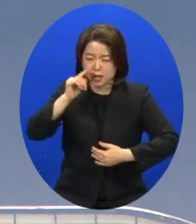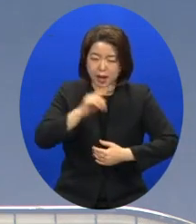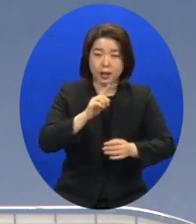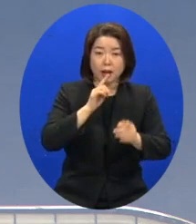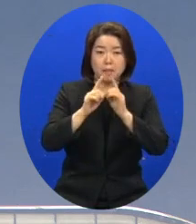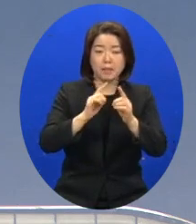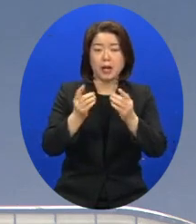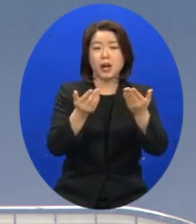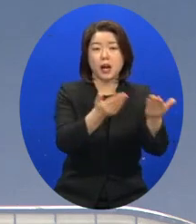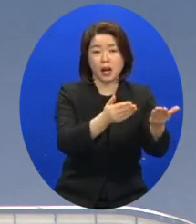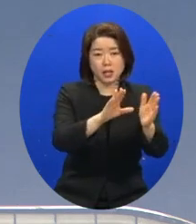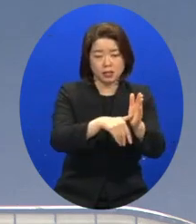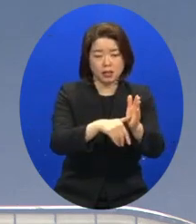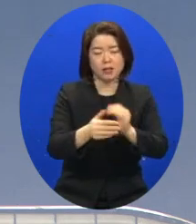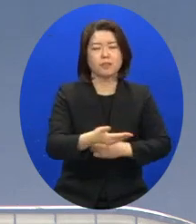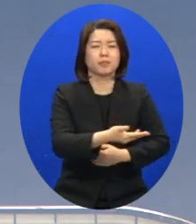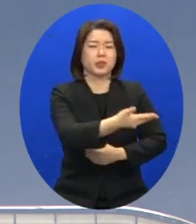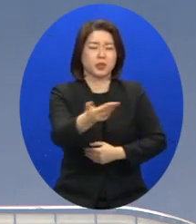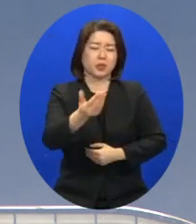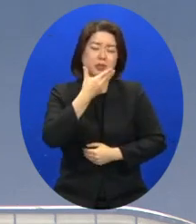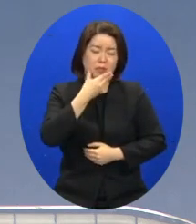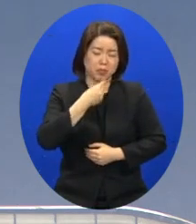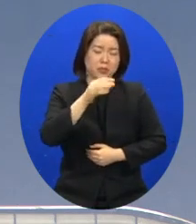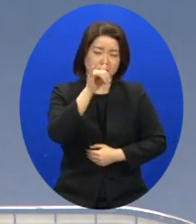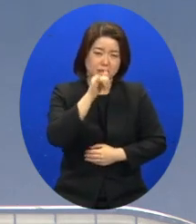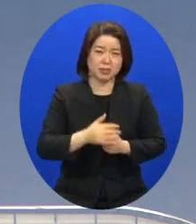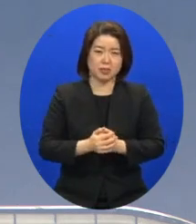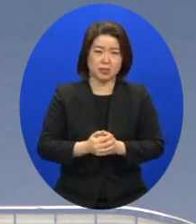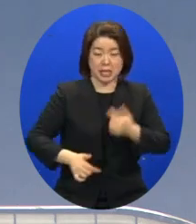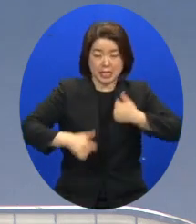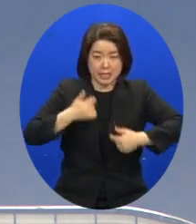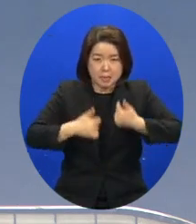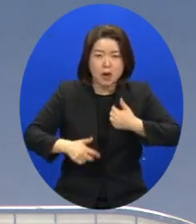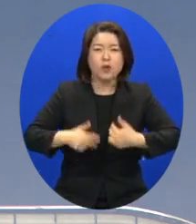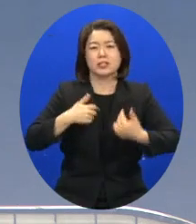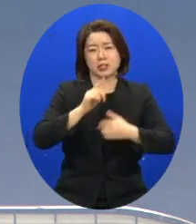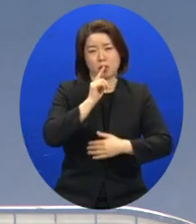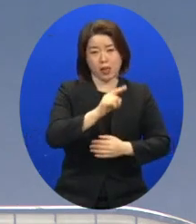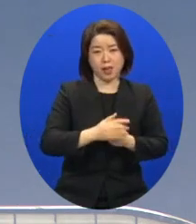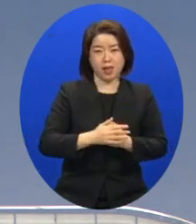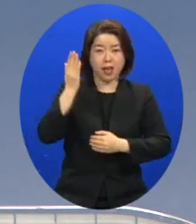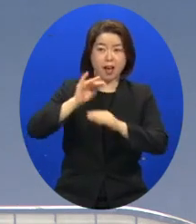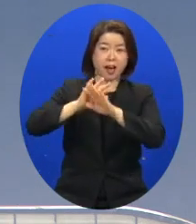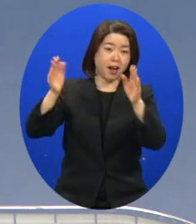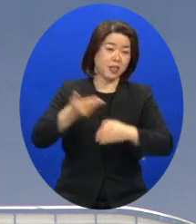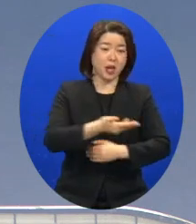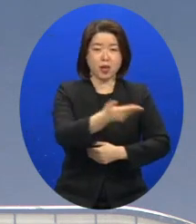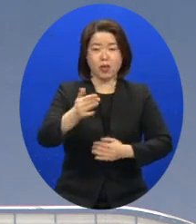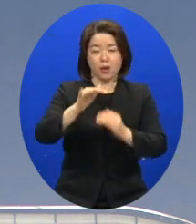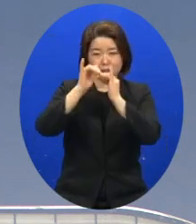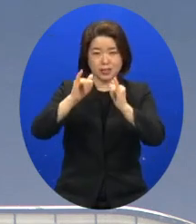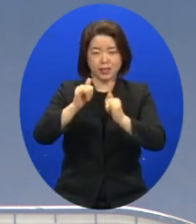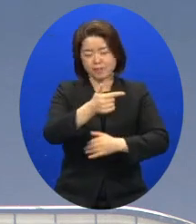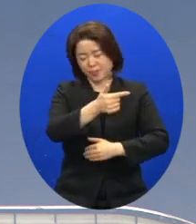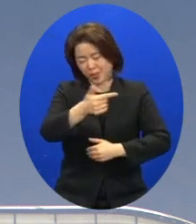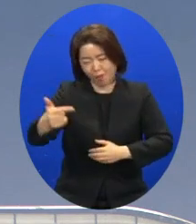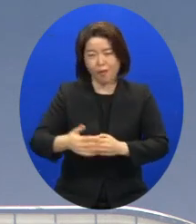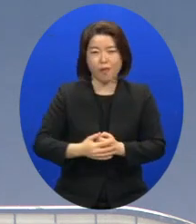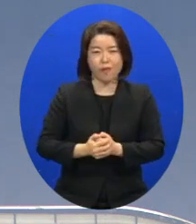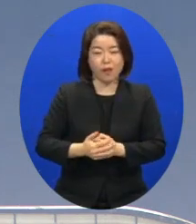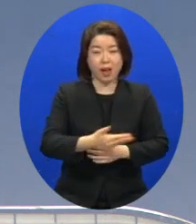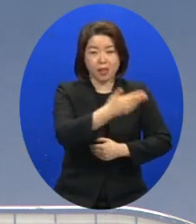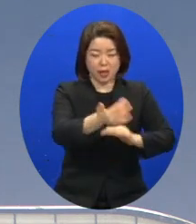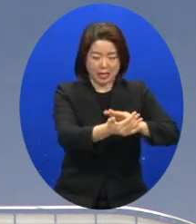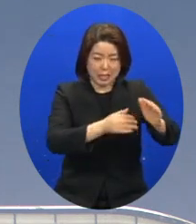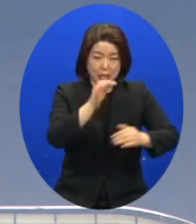너희에게 복이 있나니 기뻐하고 즐거워하라 하늘에서 너희의 상이 큼 이라 너희 전에 있던